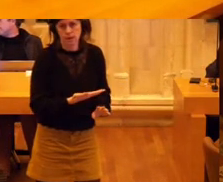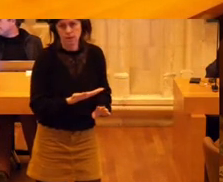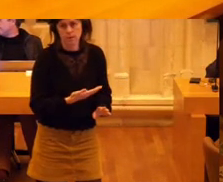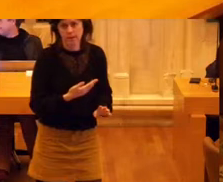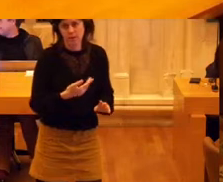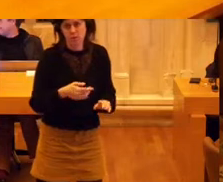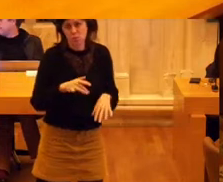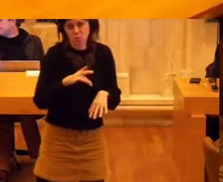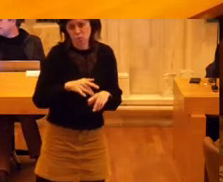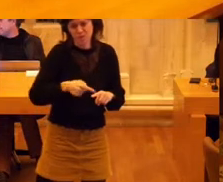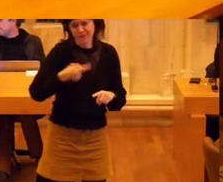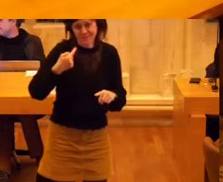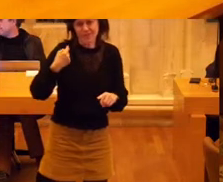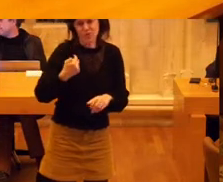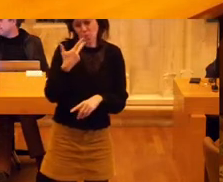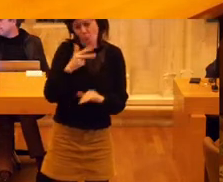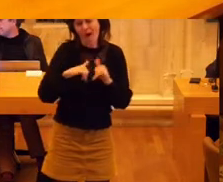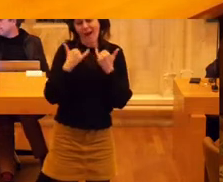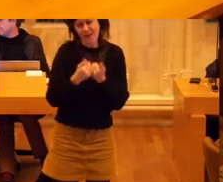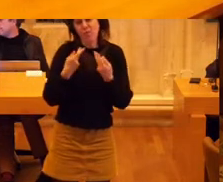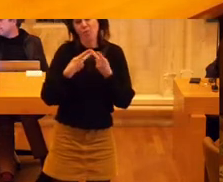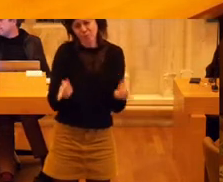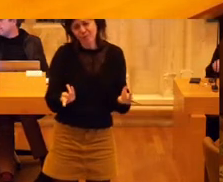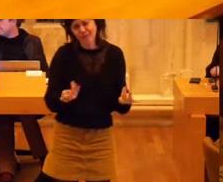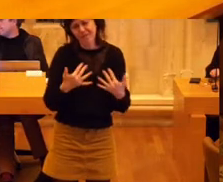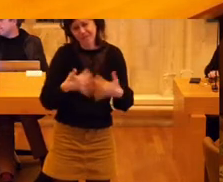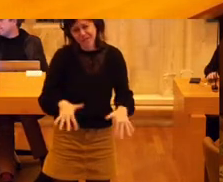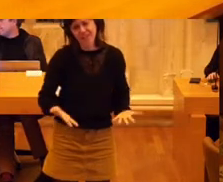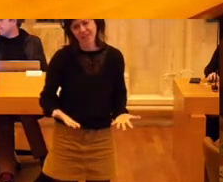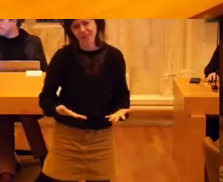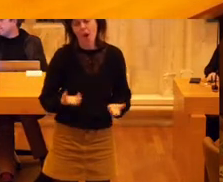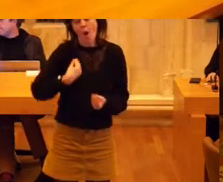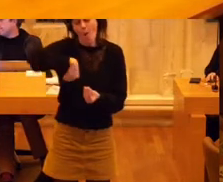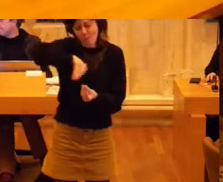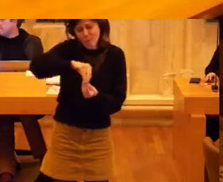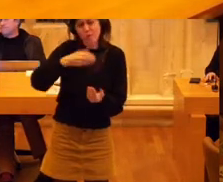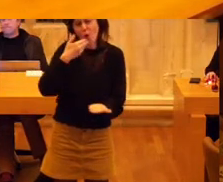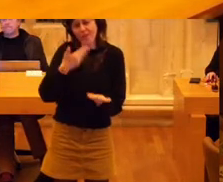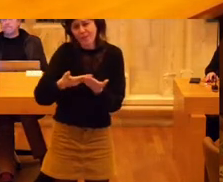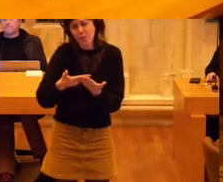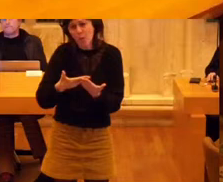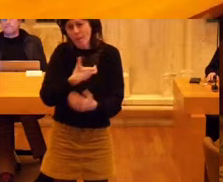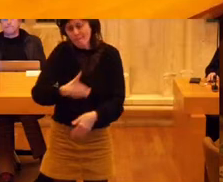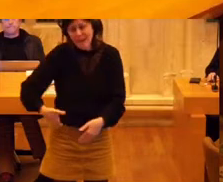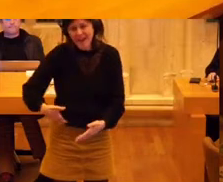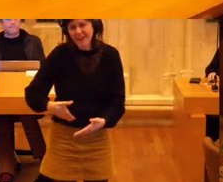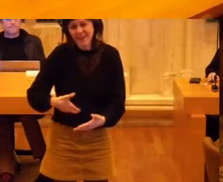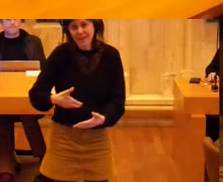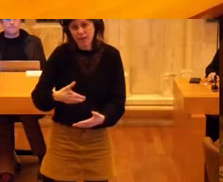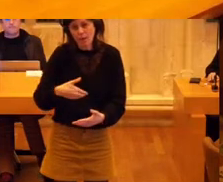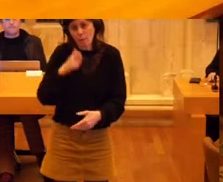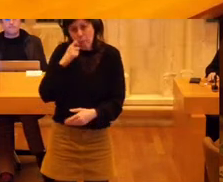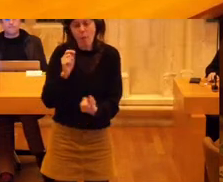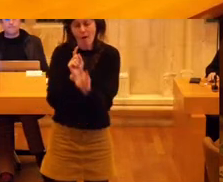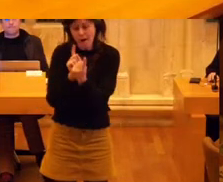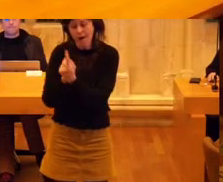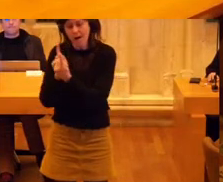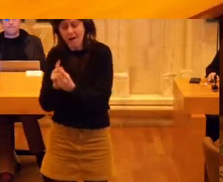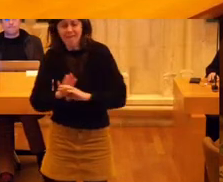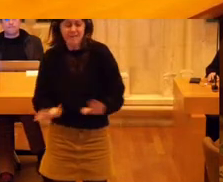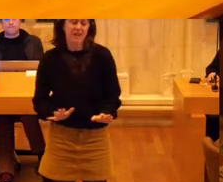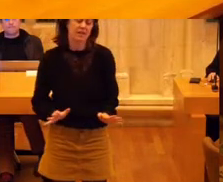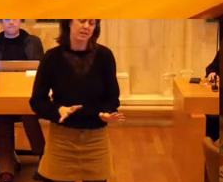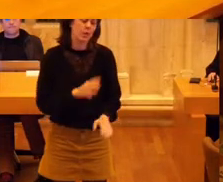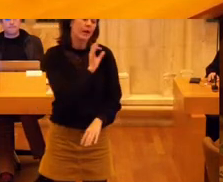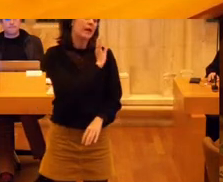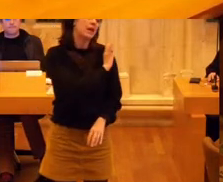abordé à l'occasion d'au moins 3 réunions publiques, sans parler des rendez-vous à la mairie, mais avec les riverains directement concernés. Mais Aurélien